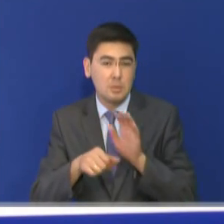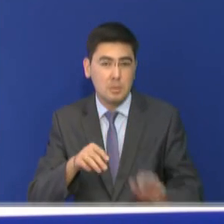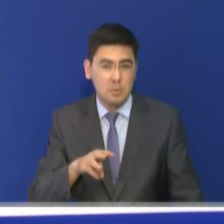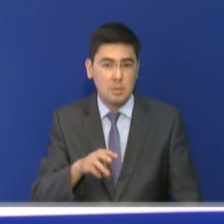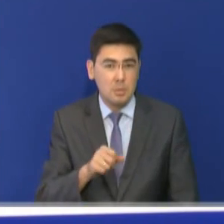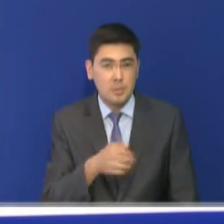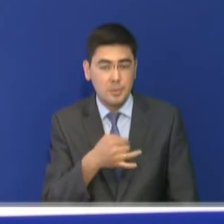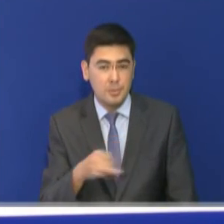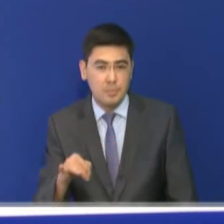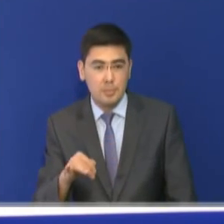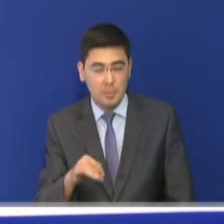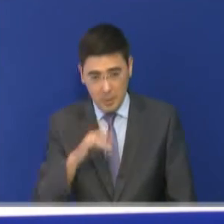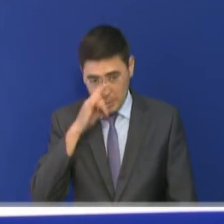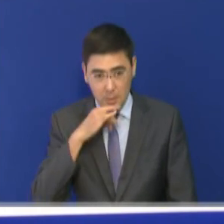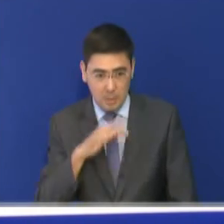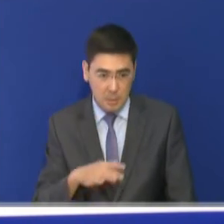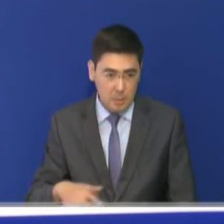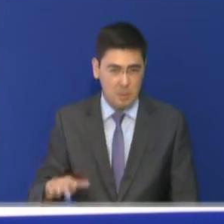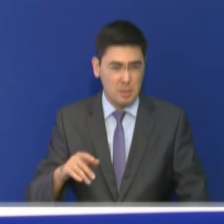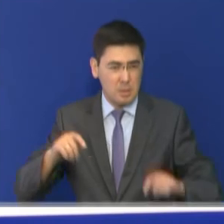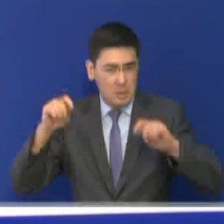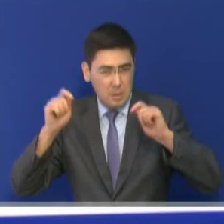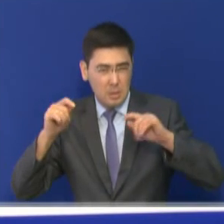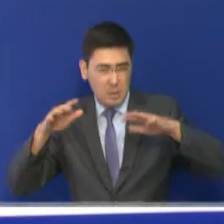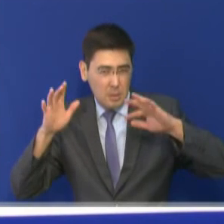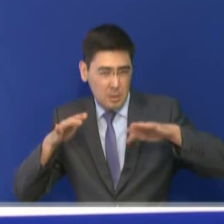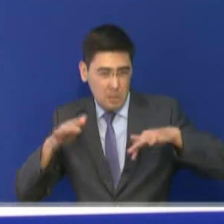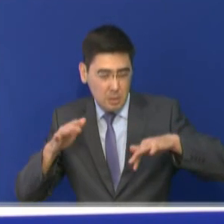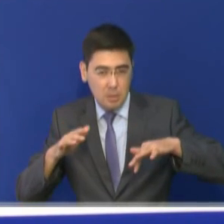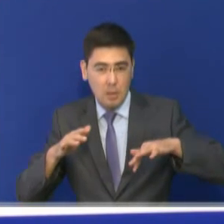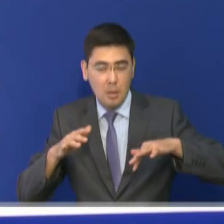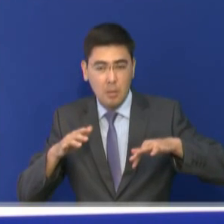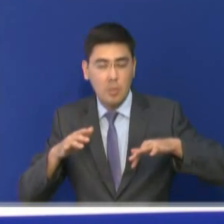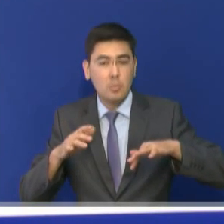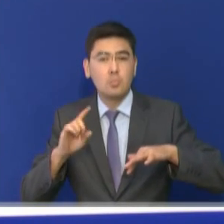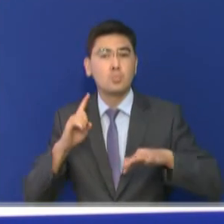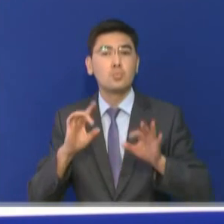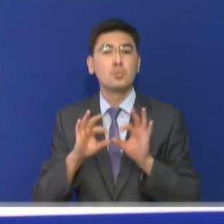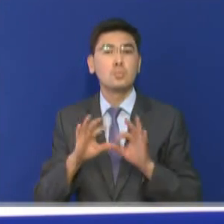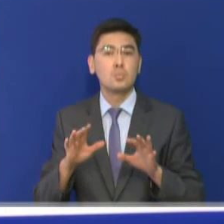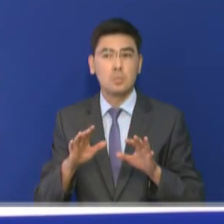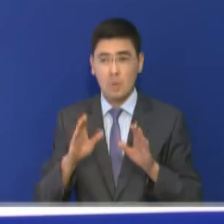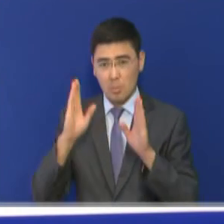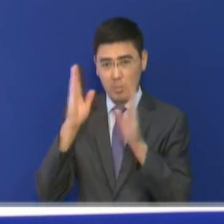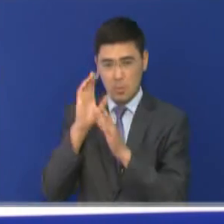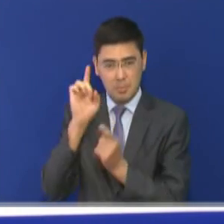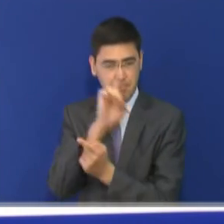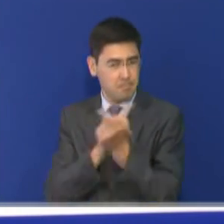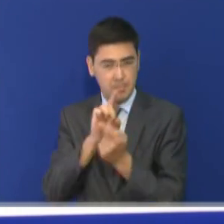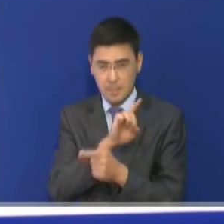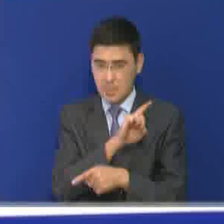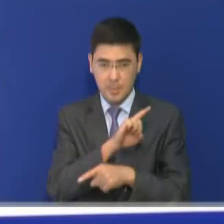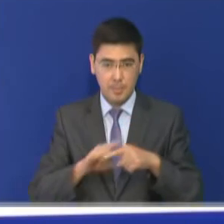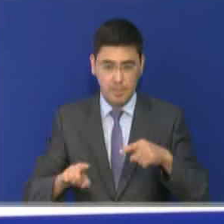Казгидромет. На всей территории республики ожидается неустойчивый характер погоды. Этому будет способствовать быстрая смена климата.